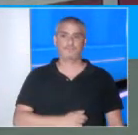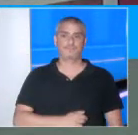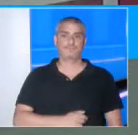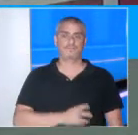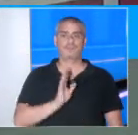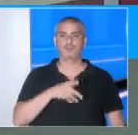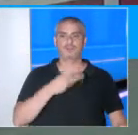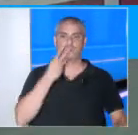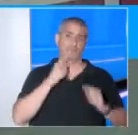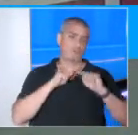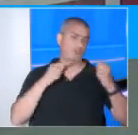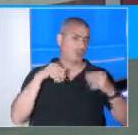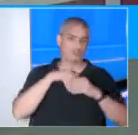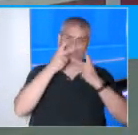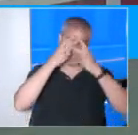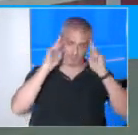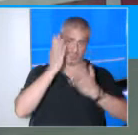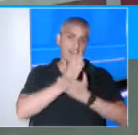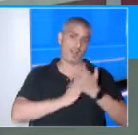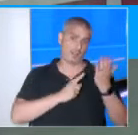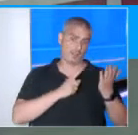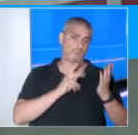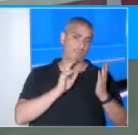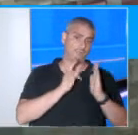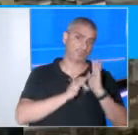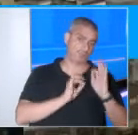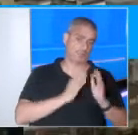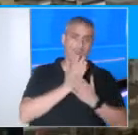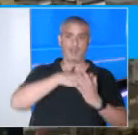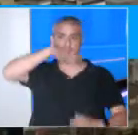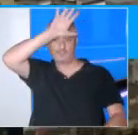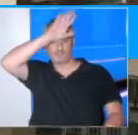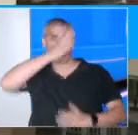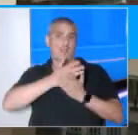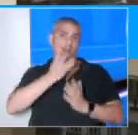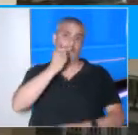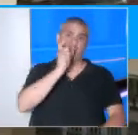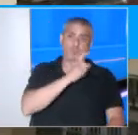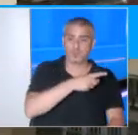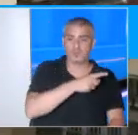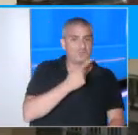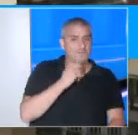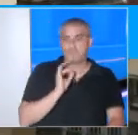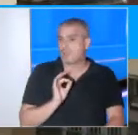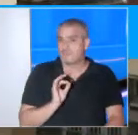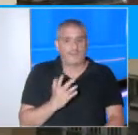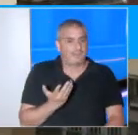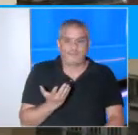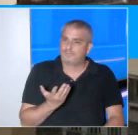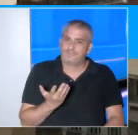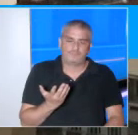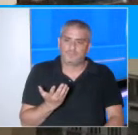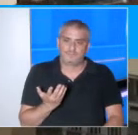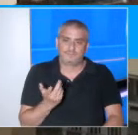יש שפות שונות באפגניסטן, חלקן טורקיות, חלקן פרסיות. באמת,